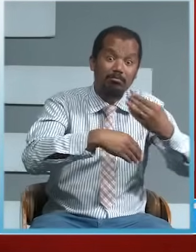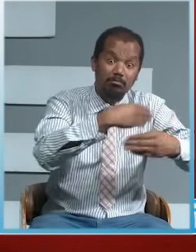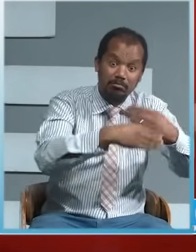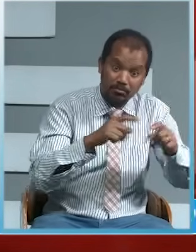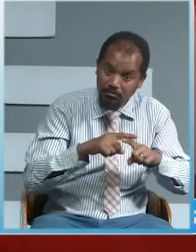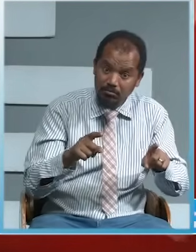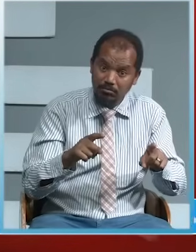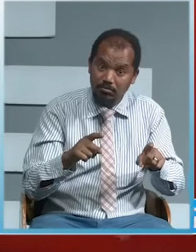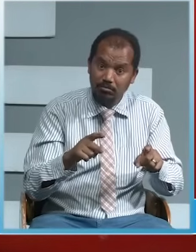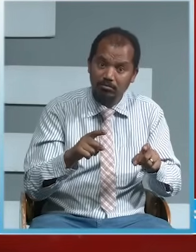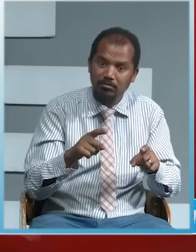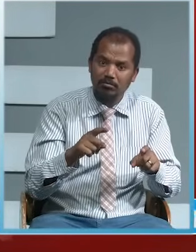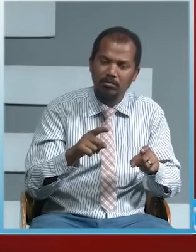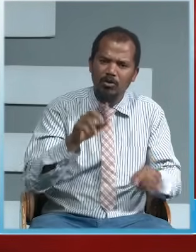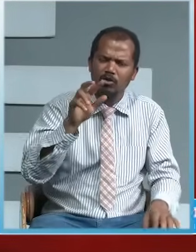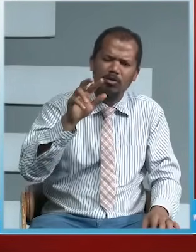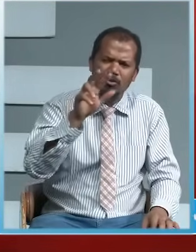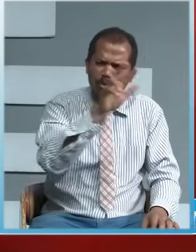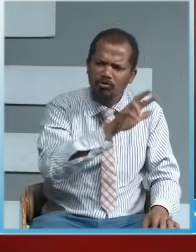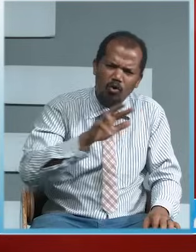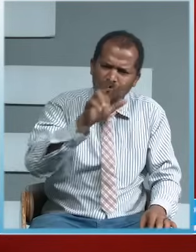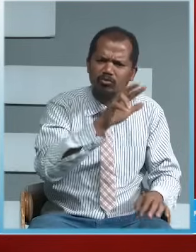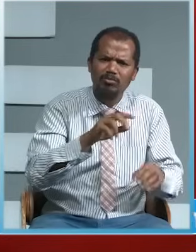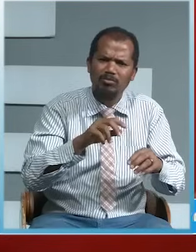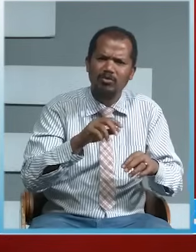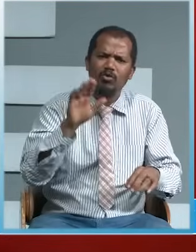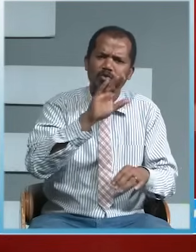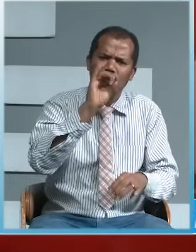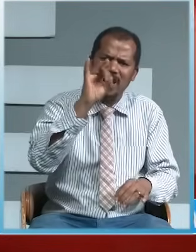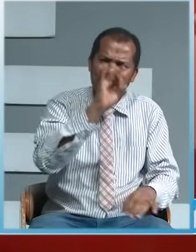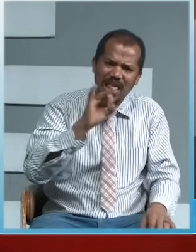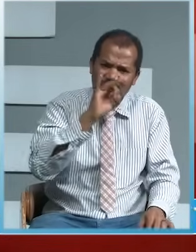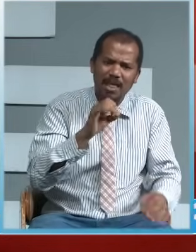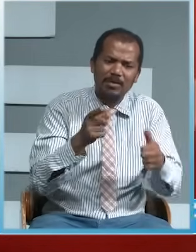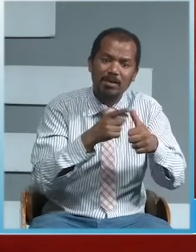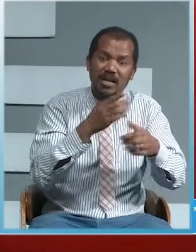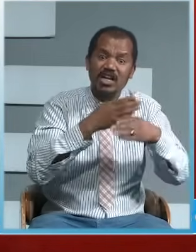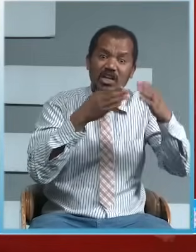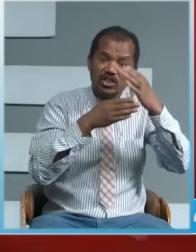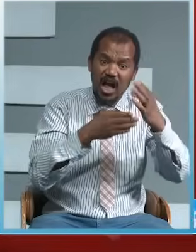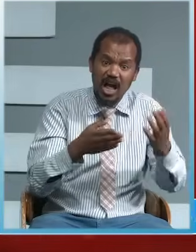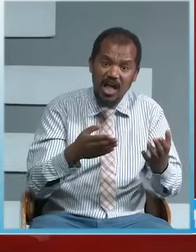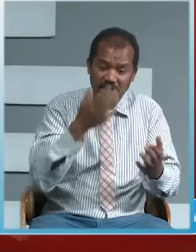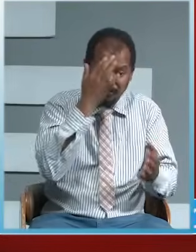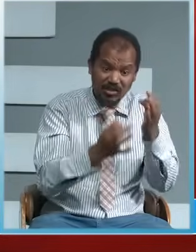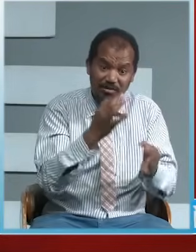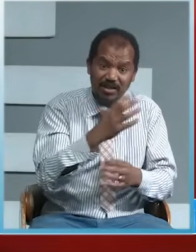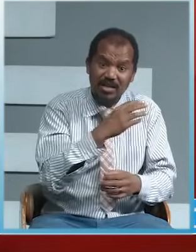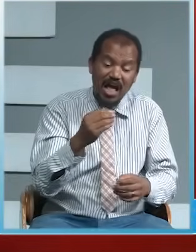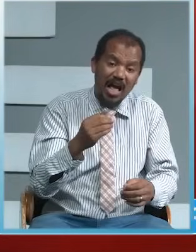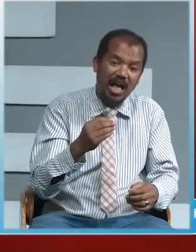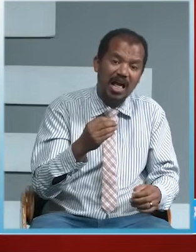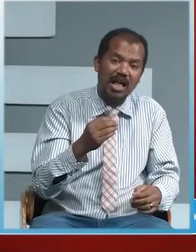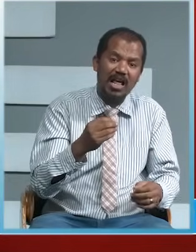ግን በሶስቱም ደረጃ ባላቸው በተለይ በጉለሌ የመጀመሪያ ደረጃ ፍርድ ቤት እና